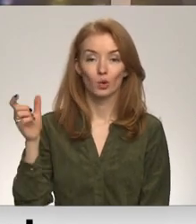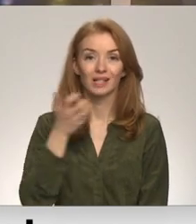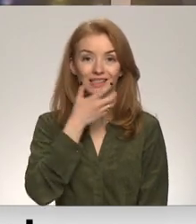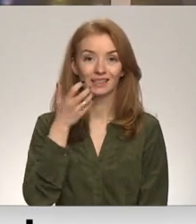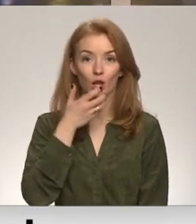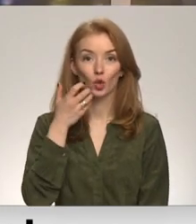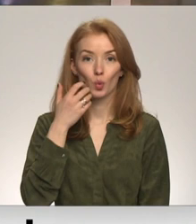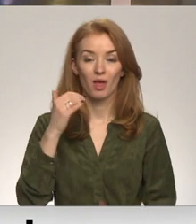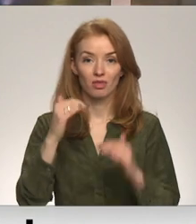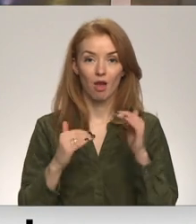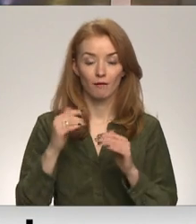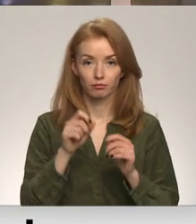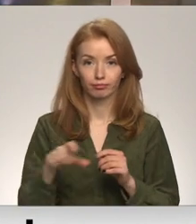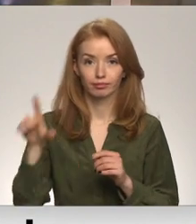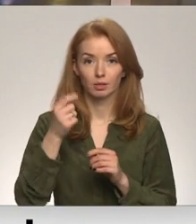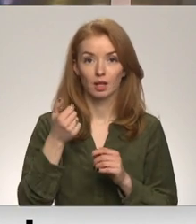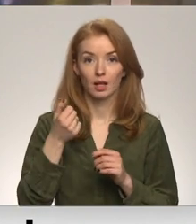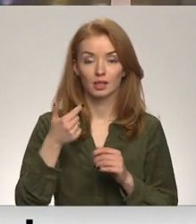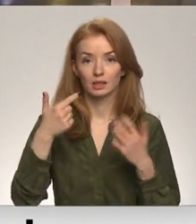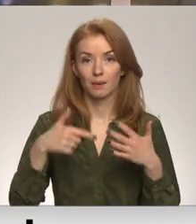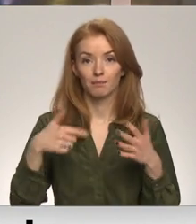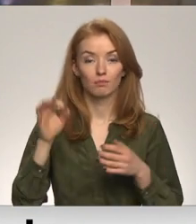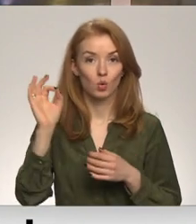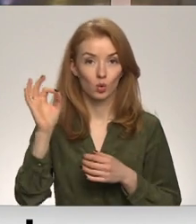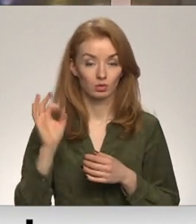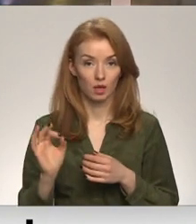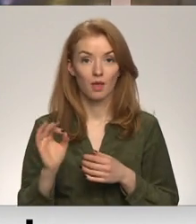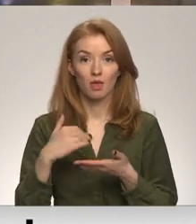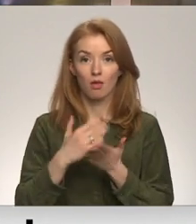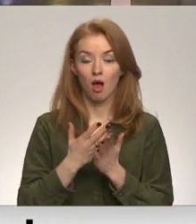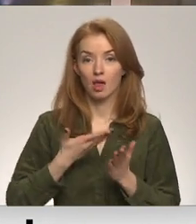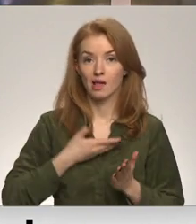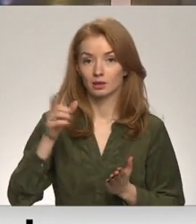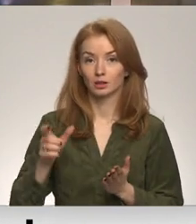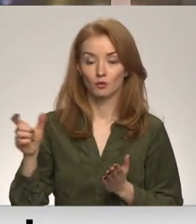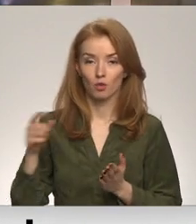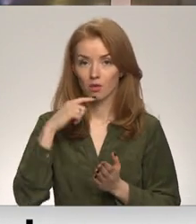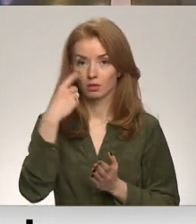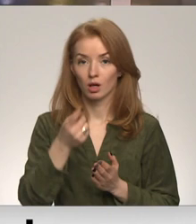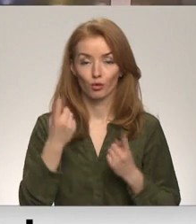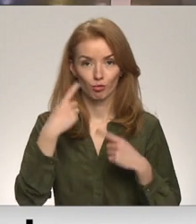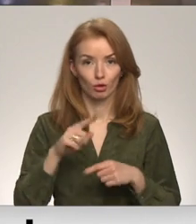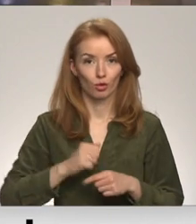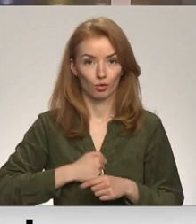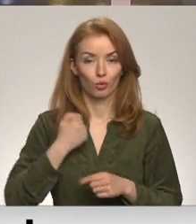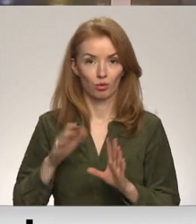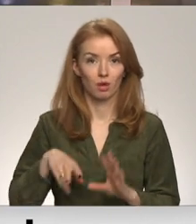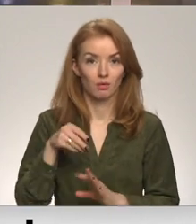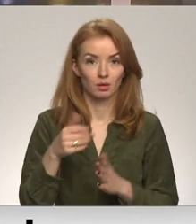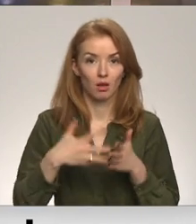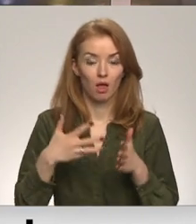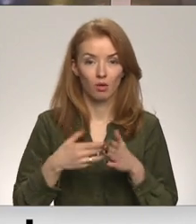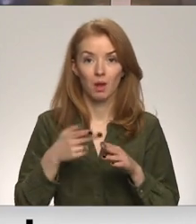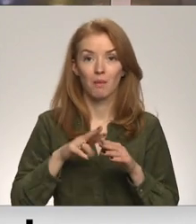tarifs paaugstināsies par gandrīz 70%. Daļa iedzīvotāji atzīst, ka rēķinus ir grūti apmaksāt jau tagad,